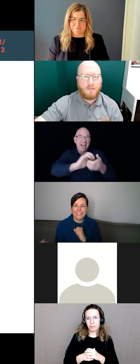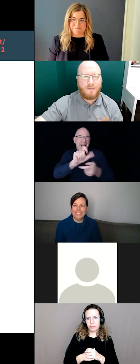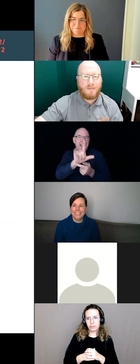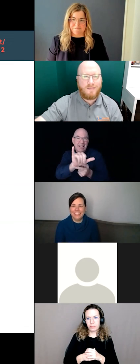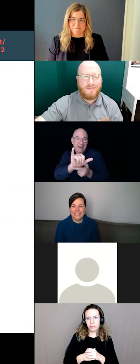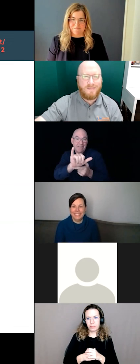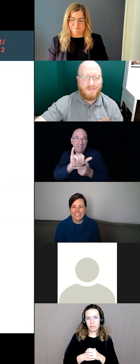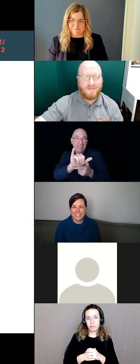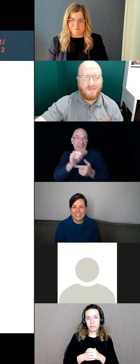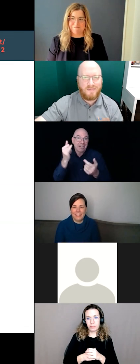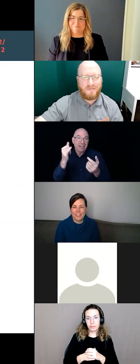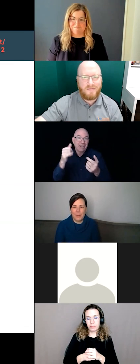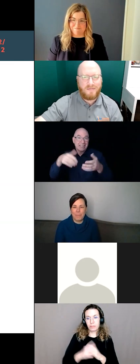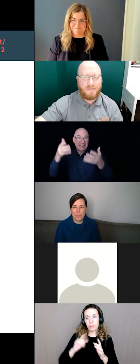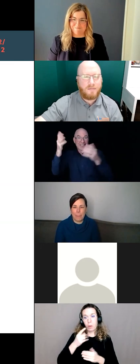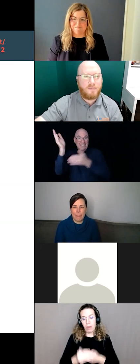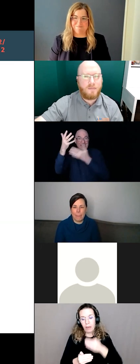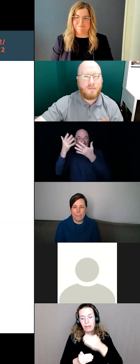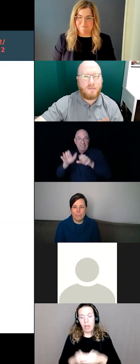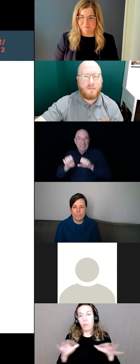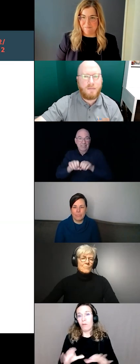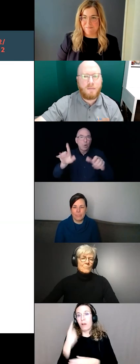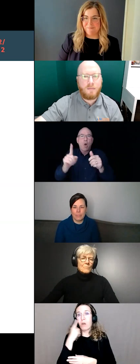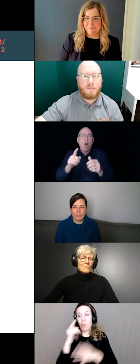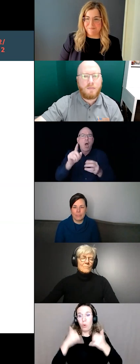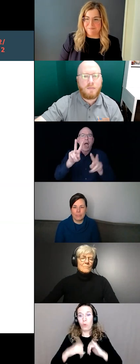démarches que vous pouvez prendre pour continuer cette conversation.